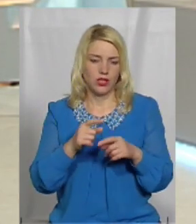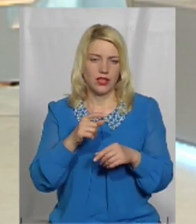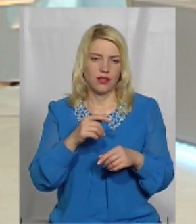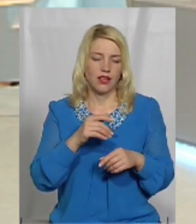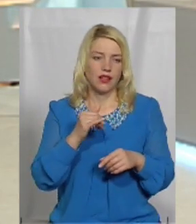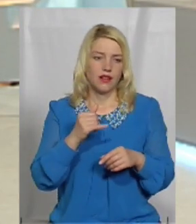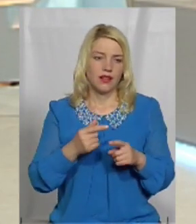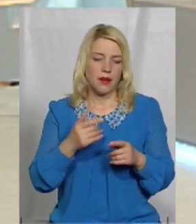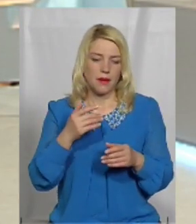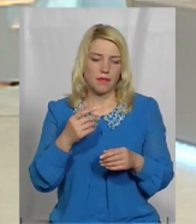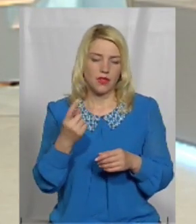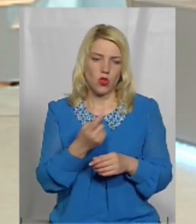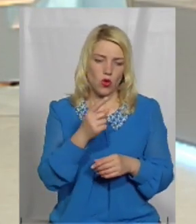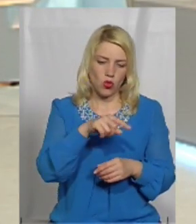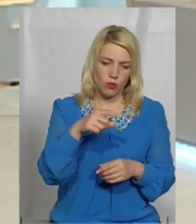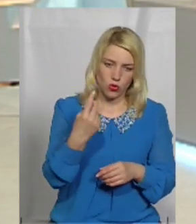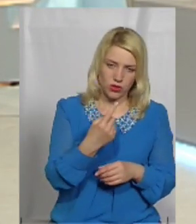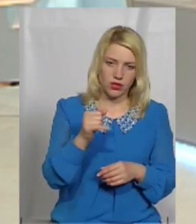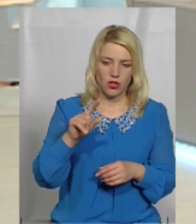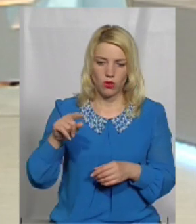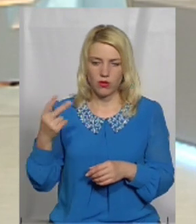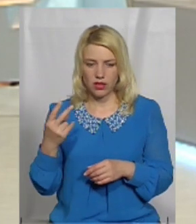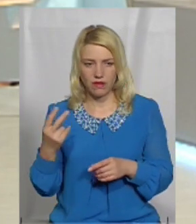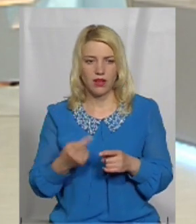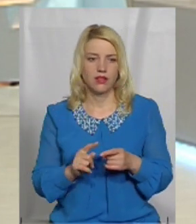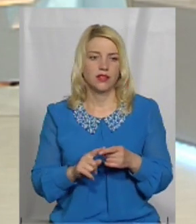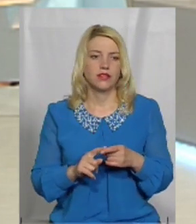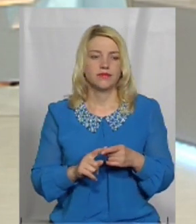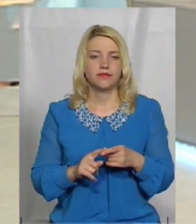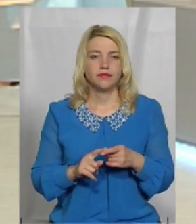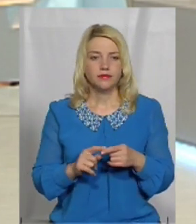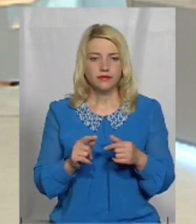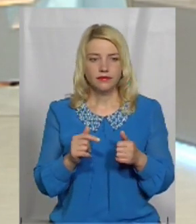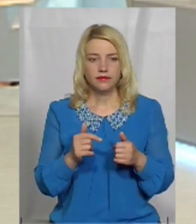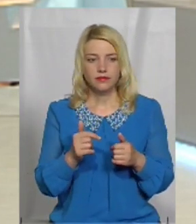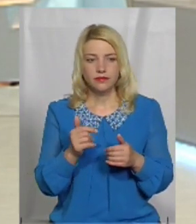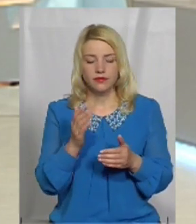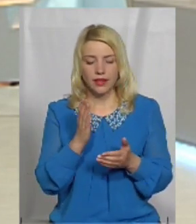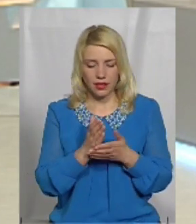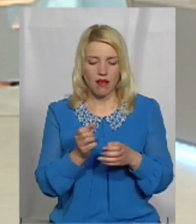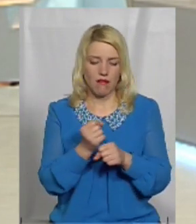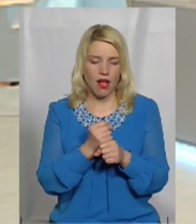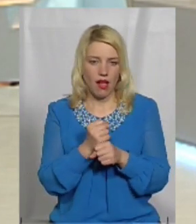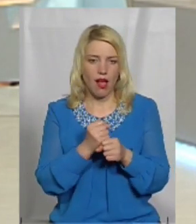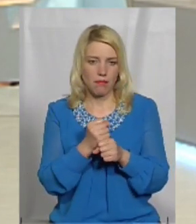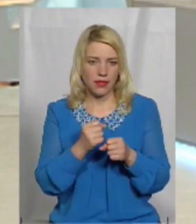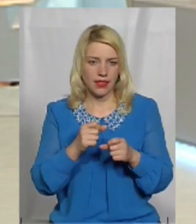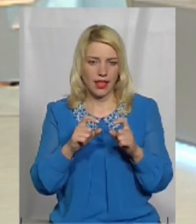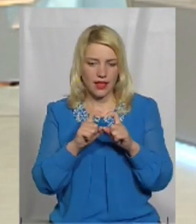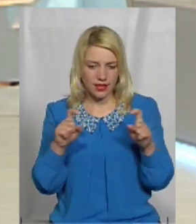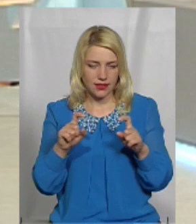центр первинної медичної допомоги номер 1, який розташований в північній частині міста. Біля нас є аптечні заклади, які